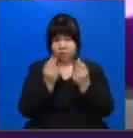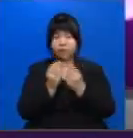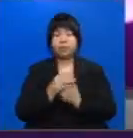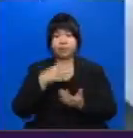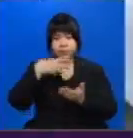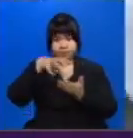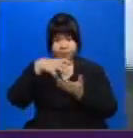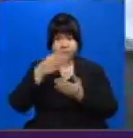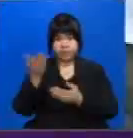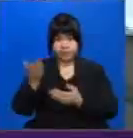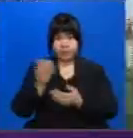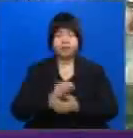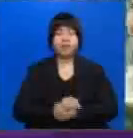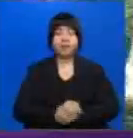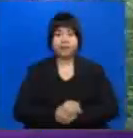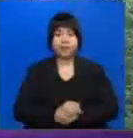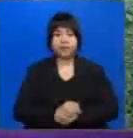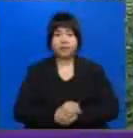ค่ะ